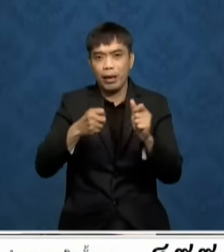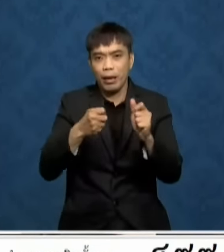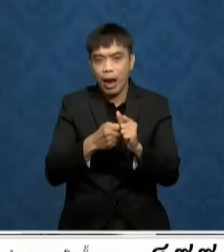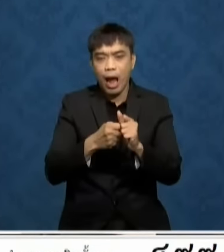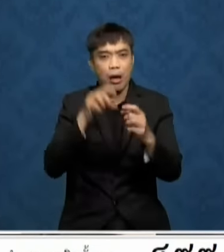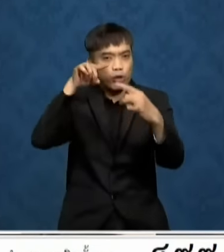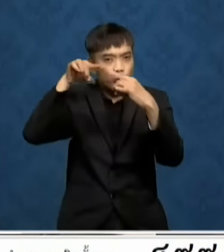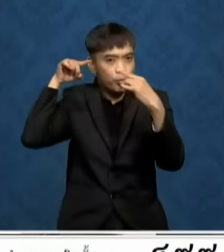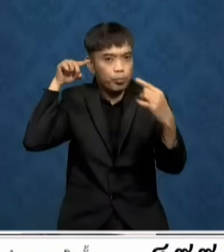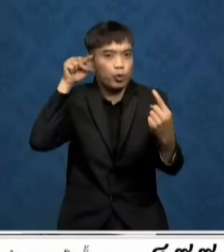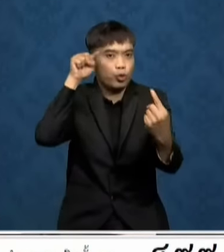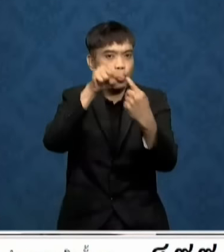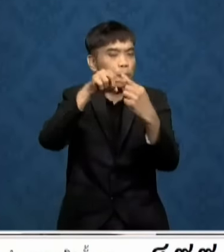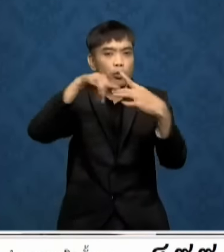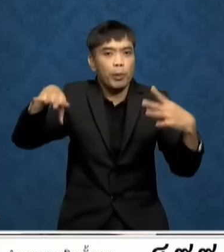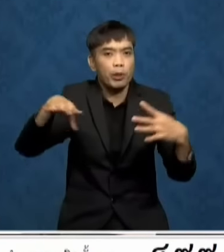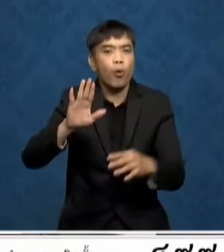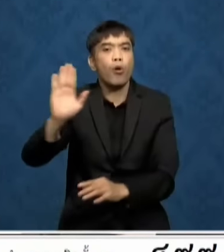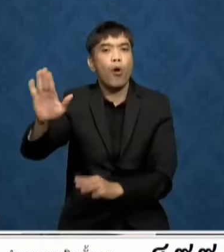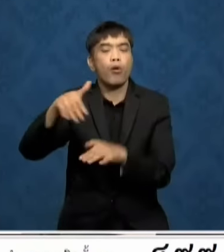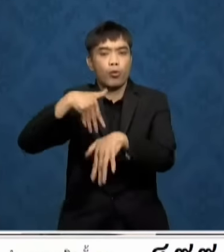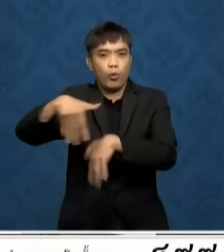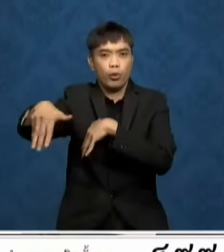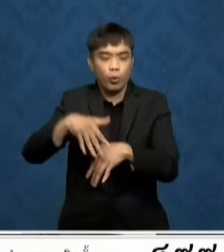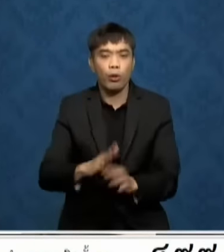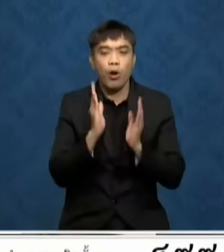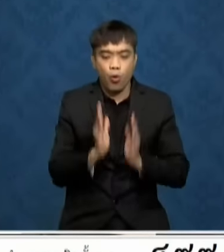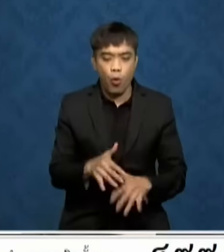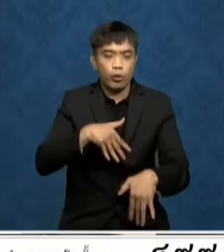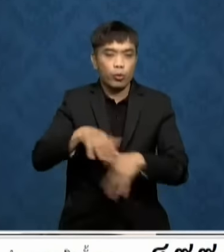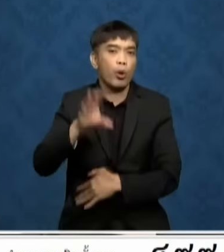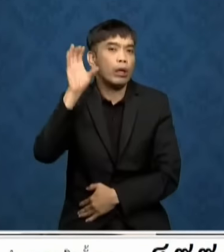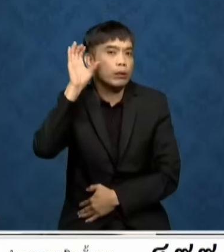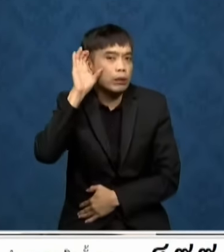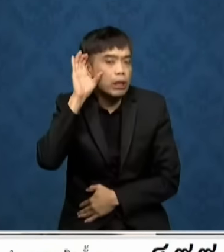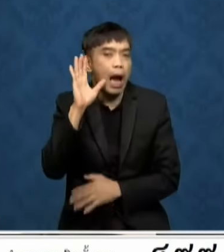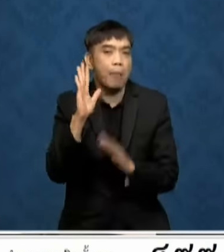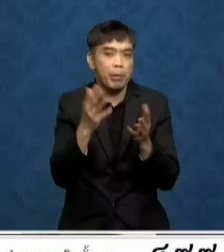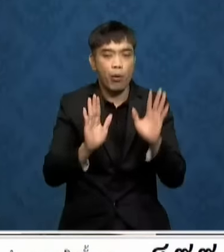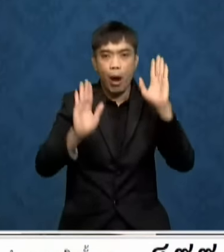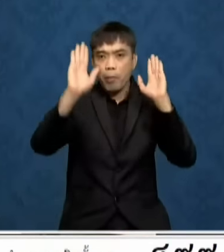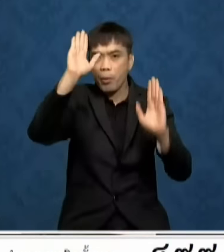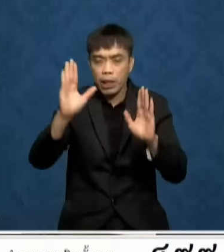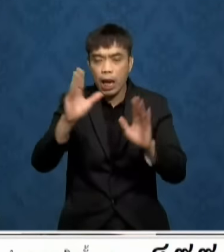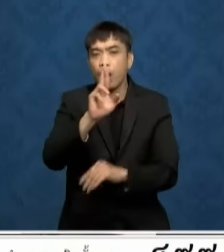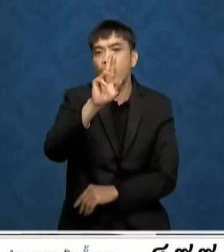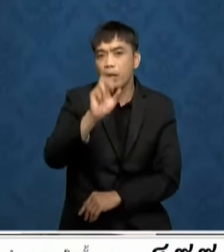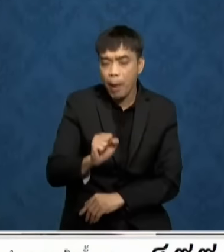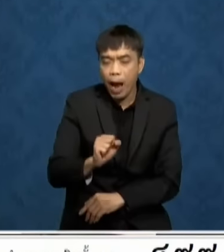ก่อนกระบวนการทางประชาธิปไตยและบ่อนทำลายความเชื่อมั่นของพี่น้องประชาชนที่มีต่อกลไกรัฐสภา